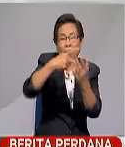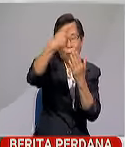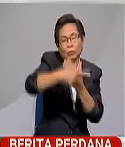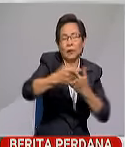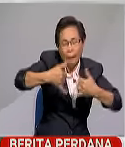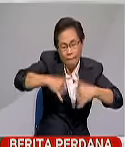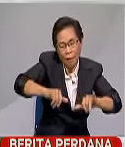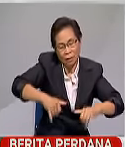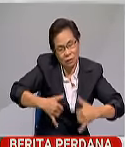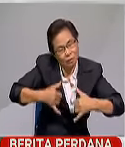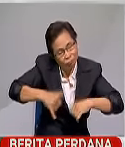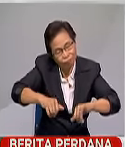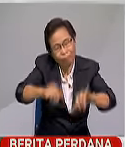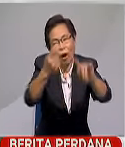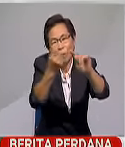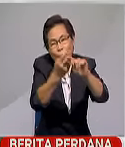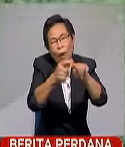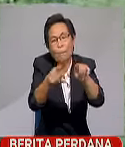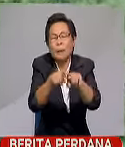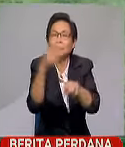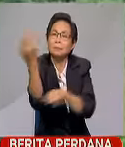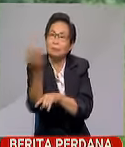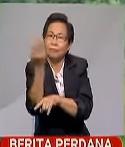berjalan seperti biasa.